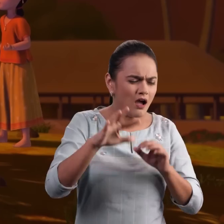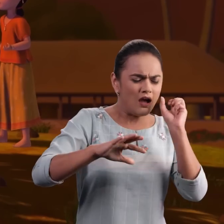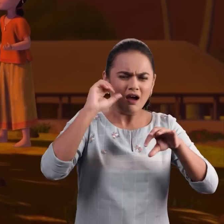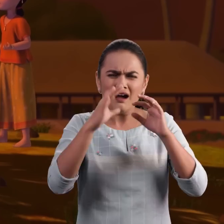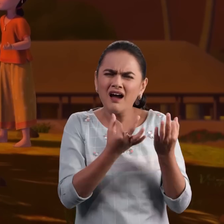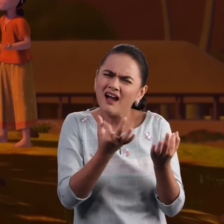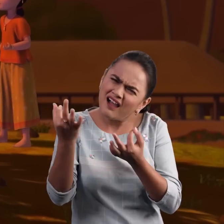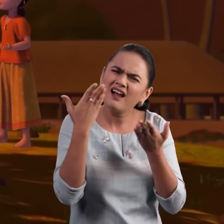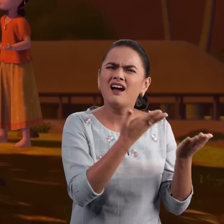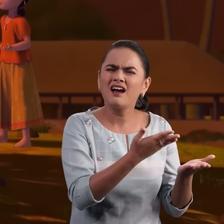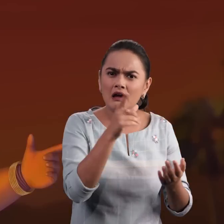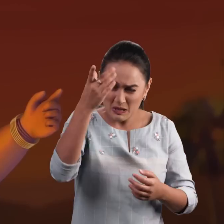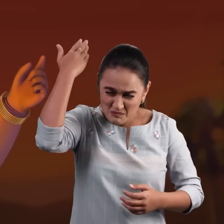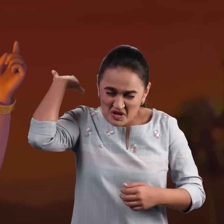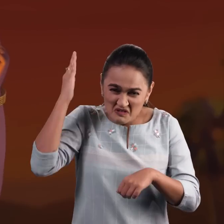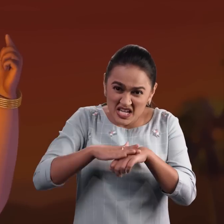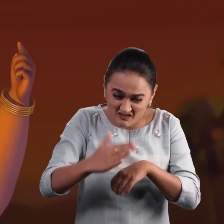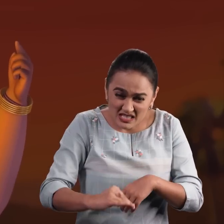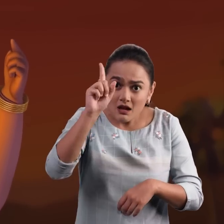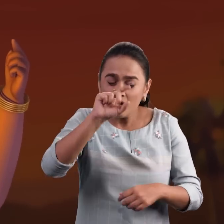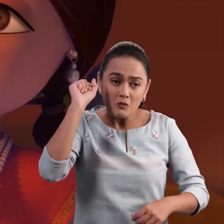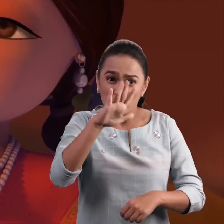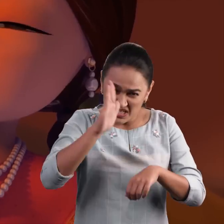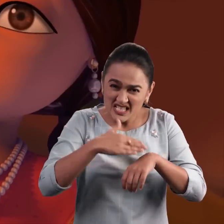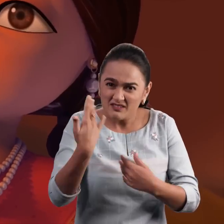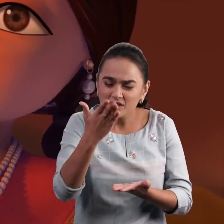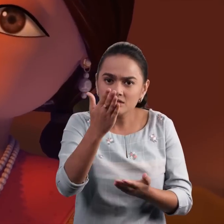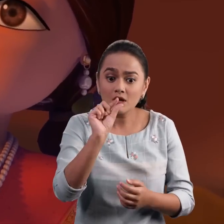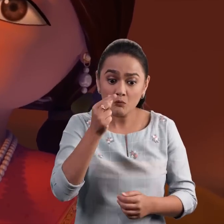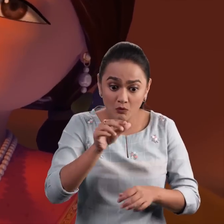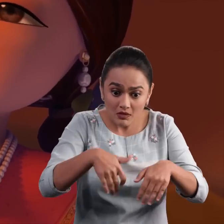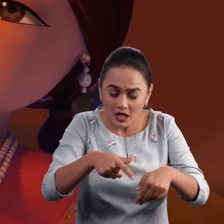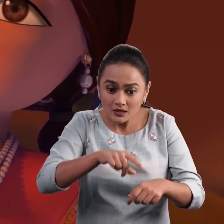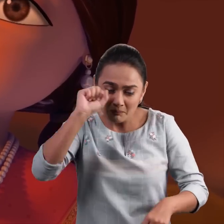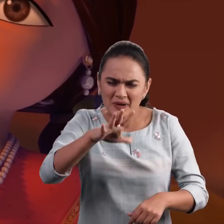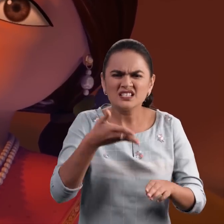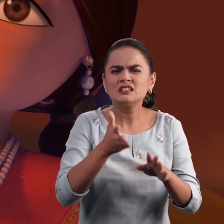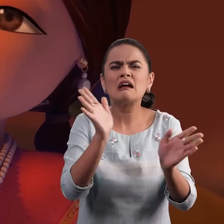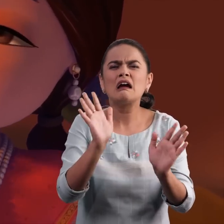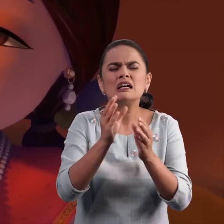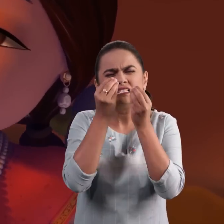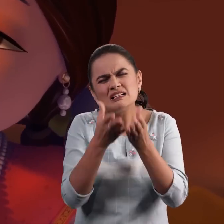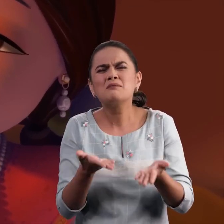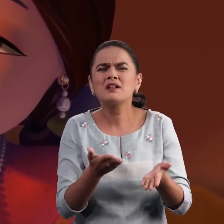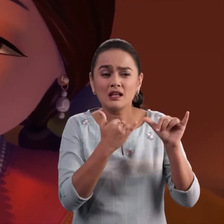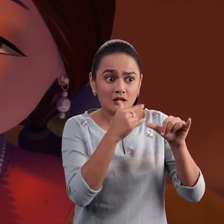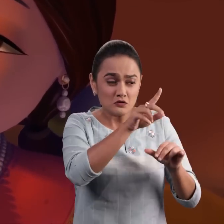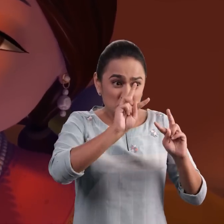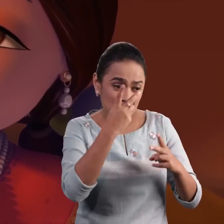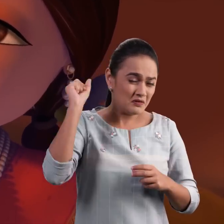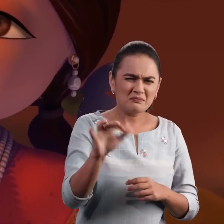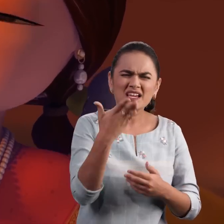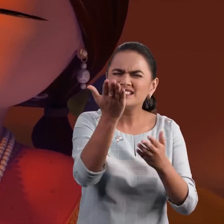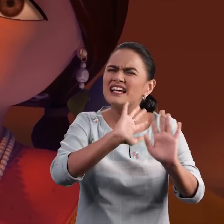करता रहता है। पर क्या तुमने कभी एक भी चमत्कार किया है? मोतियों की खेती कोई चमत्कार नहीं है। इसमें कृष्ण की कोई माया